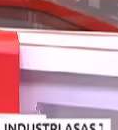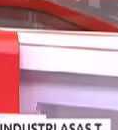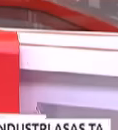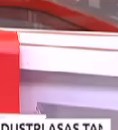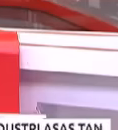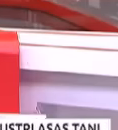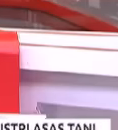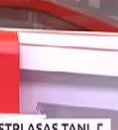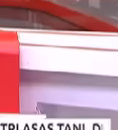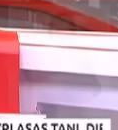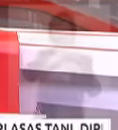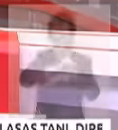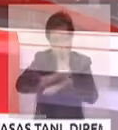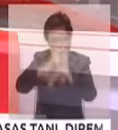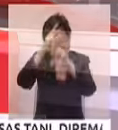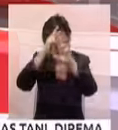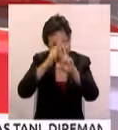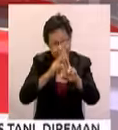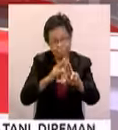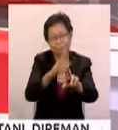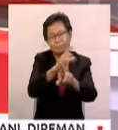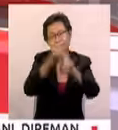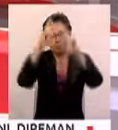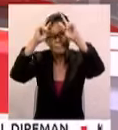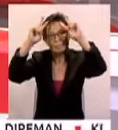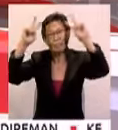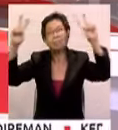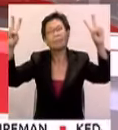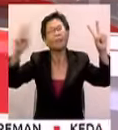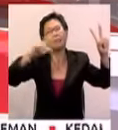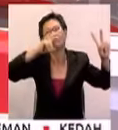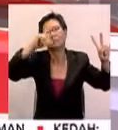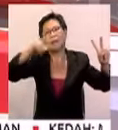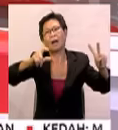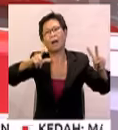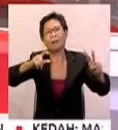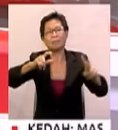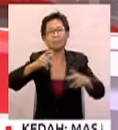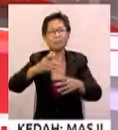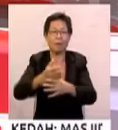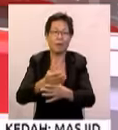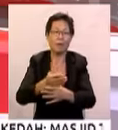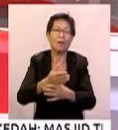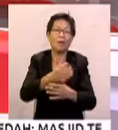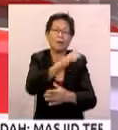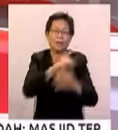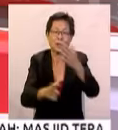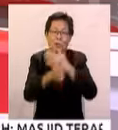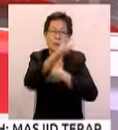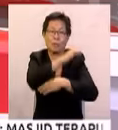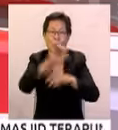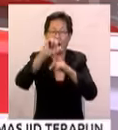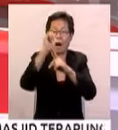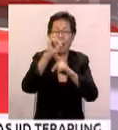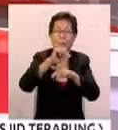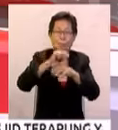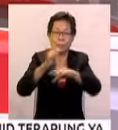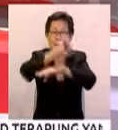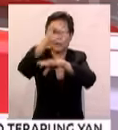Budaya dan adat resam harus dihormati dan diharmonikan agar tidak ditelan zaman. Menurut Timbalan Pengerusi Pertubuhan Adat